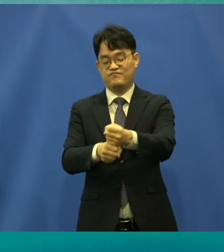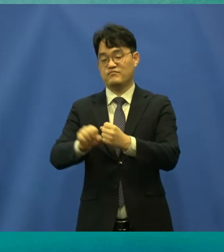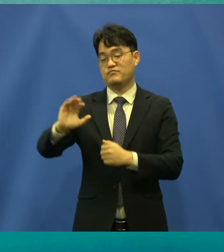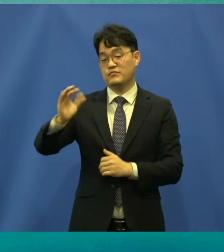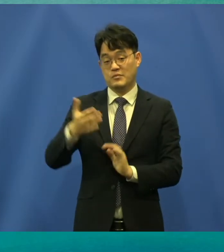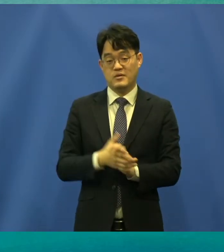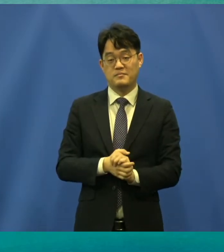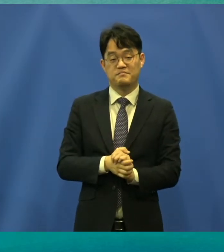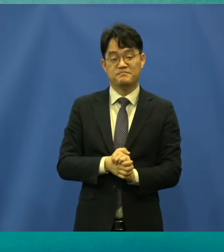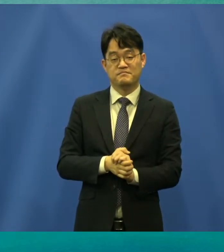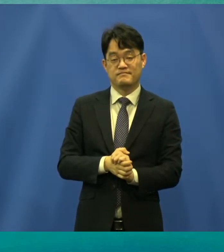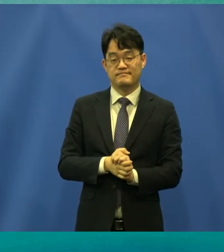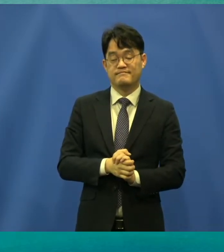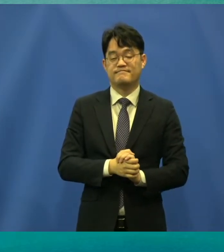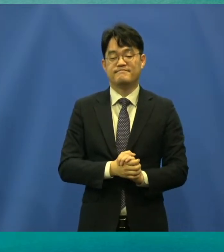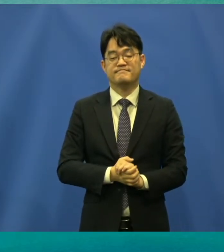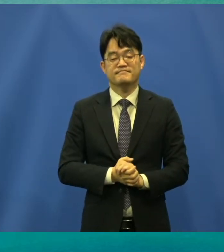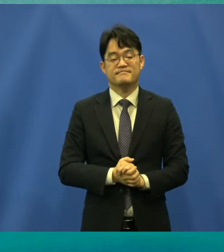수 없는 존재들.